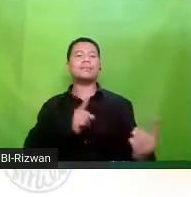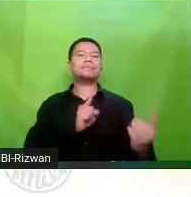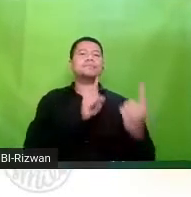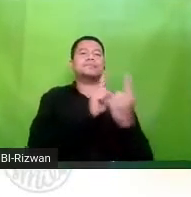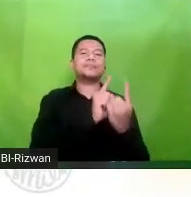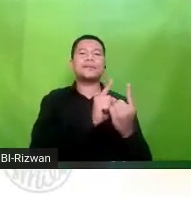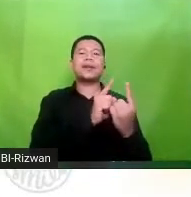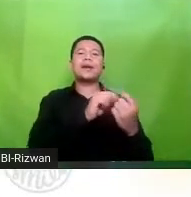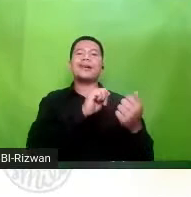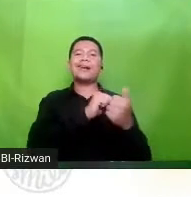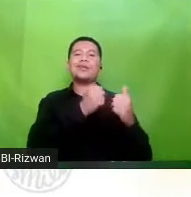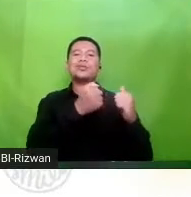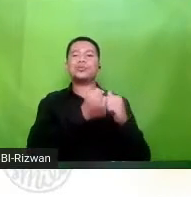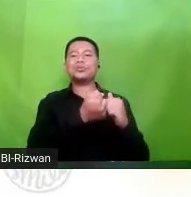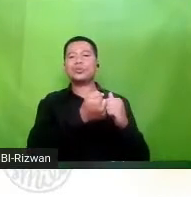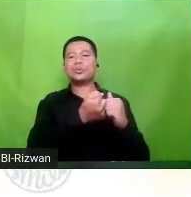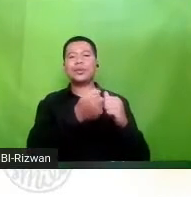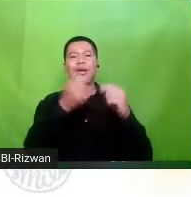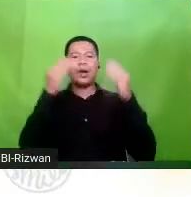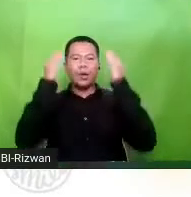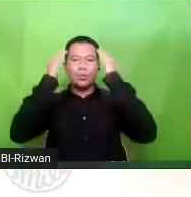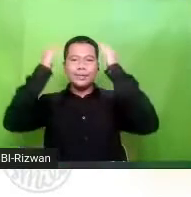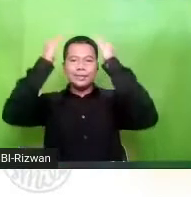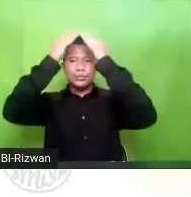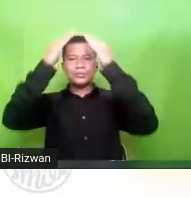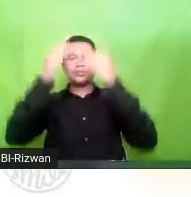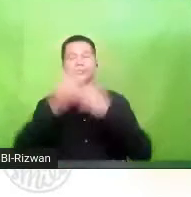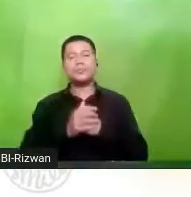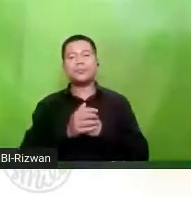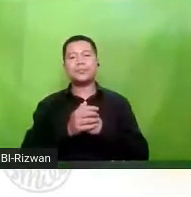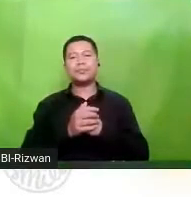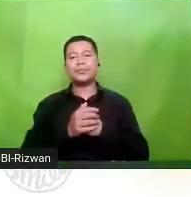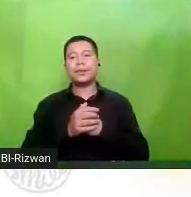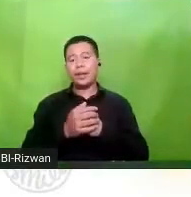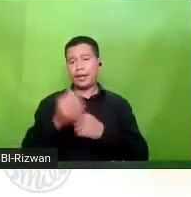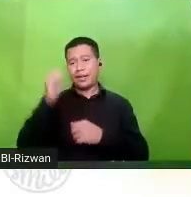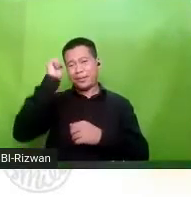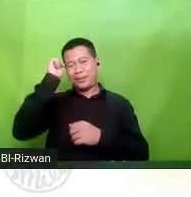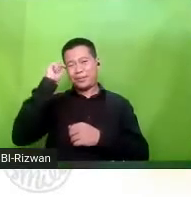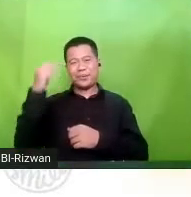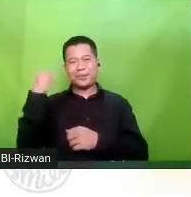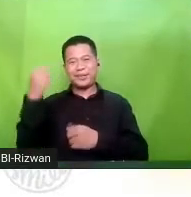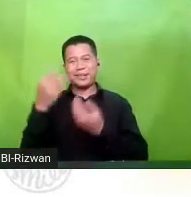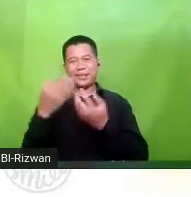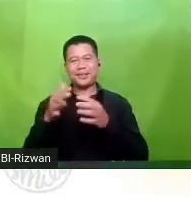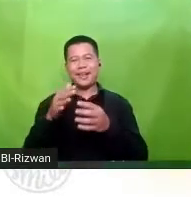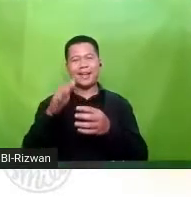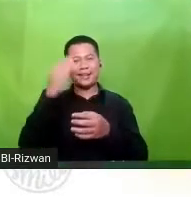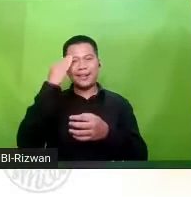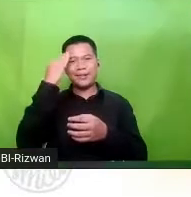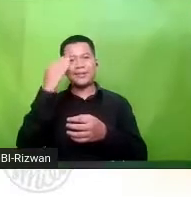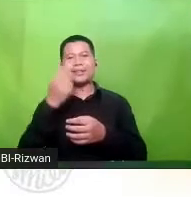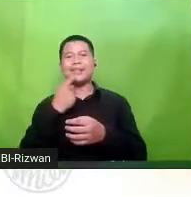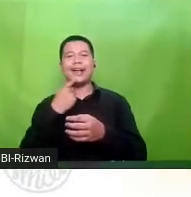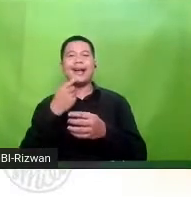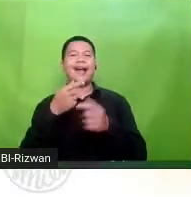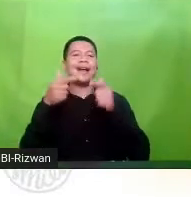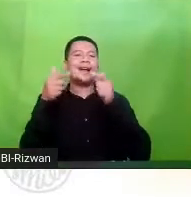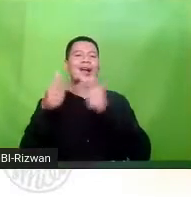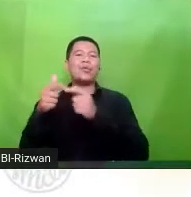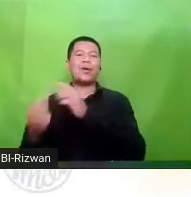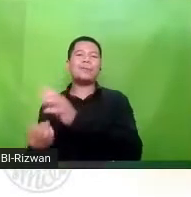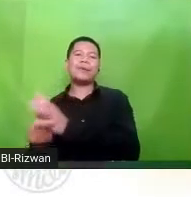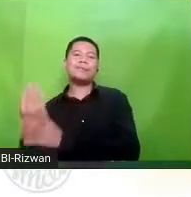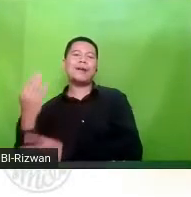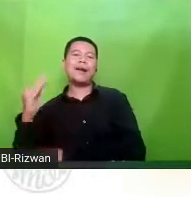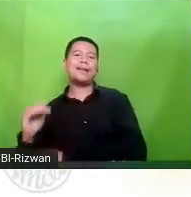autism spectrum disorder, ya ibu-ibu sudah sering ya dengar gangguan perkembangan ini. Nah, kasus